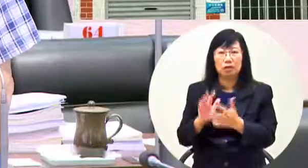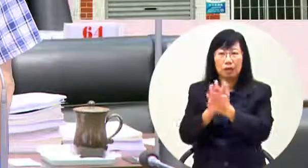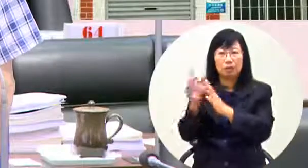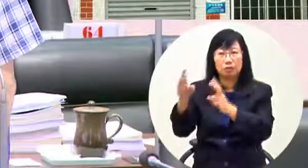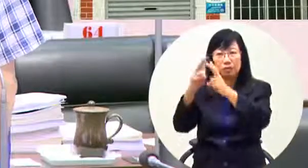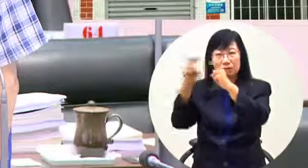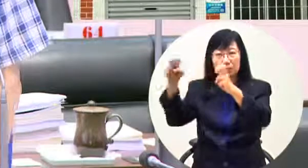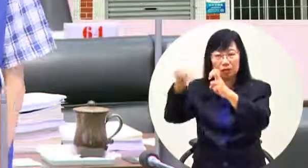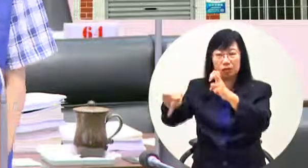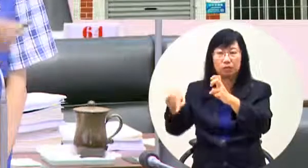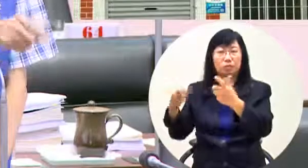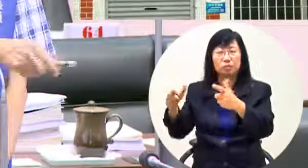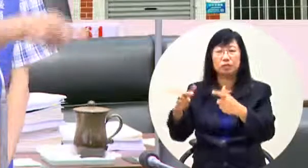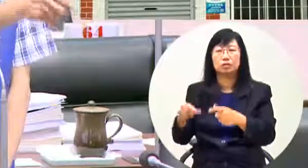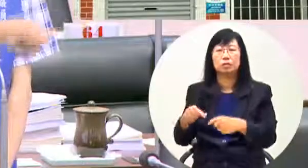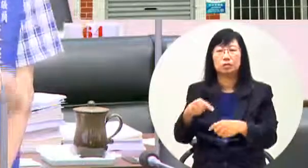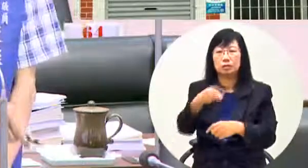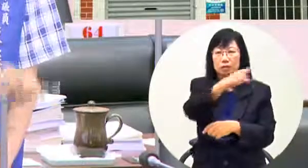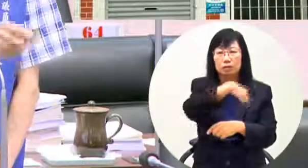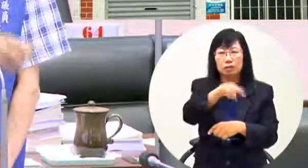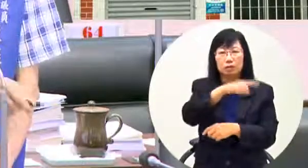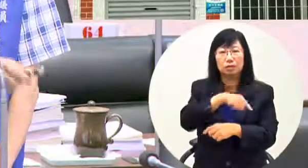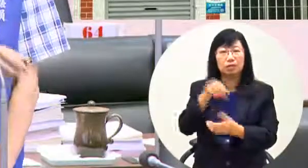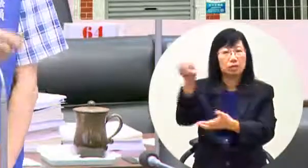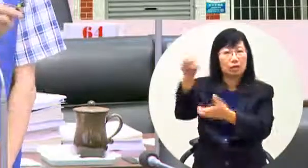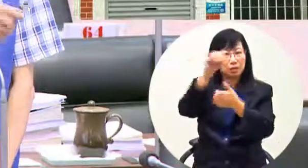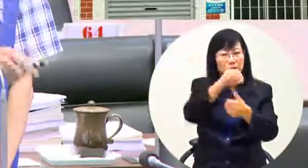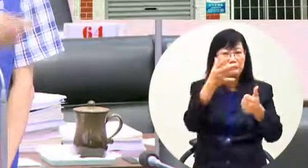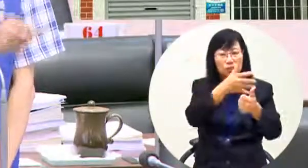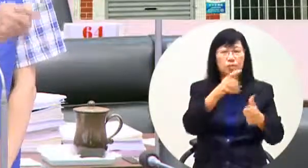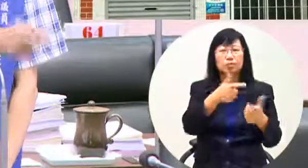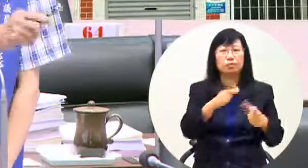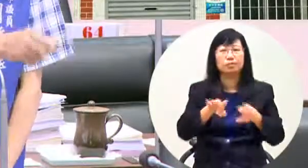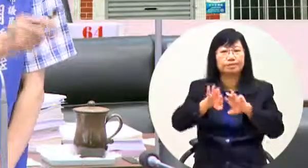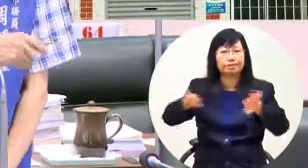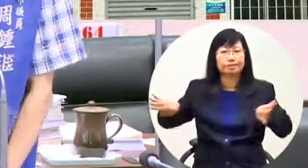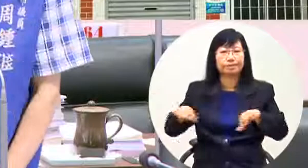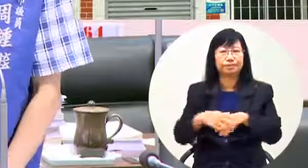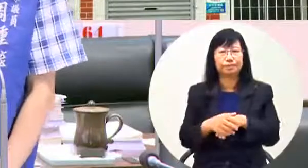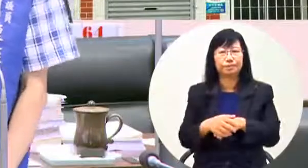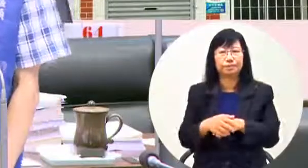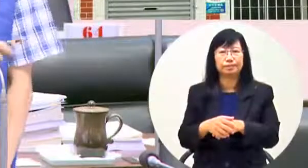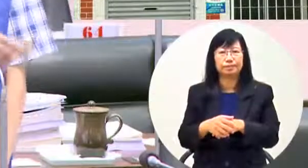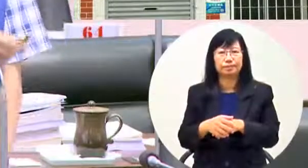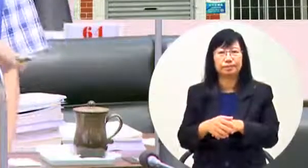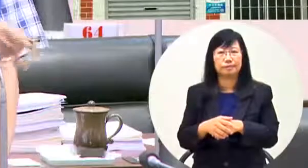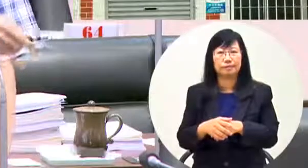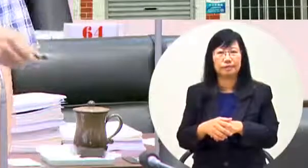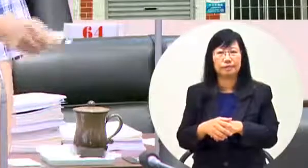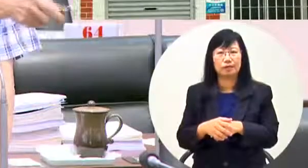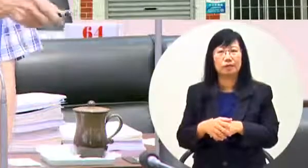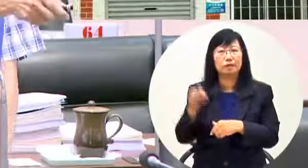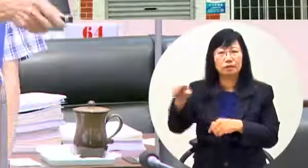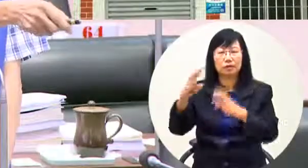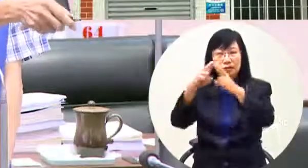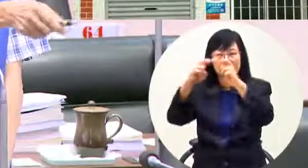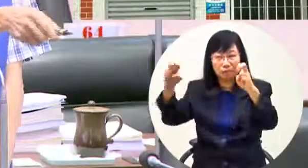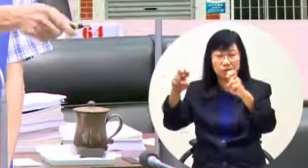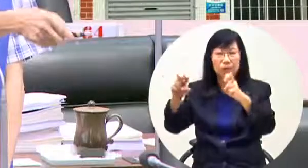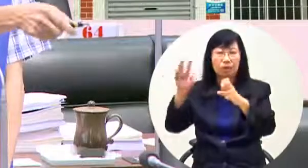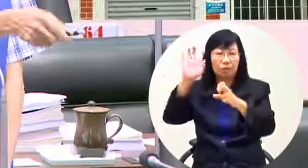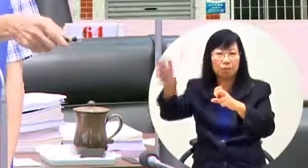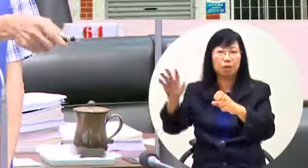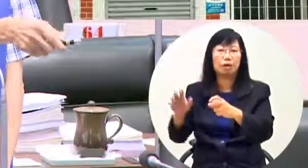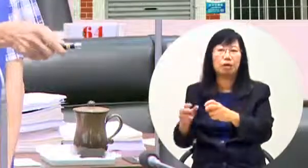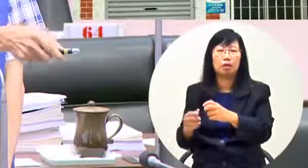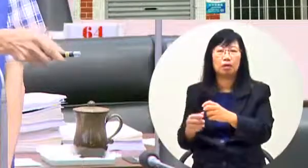讨的啦，市长，这是叫做人的庙善，以前都可怜到，你看那个所